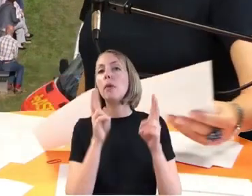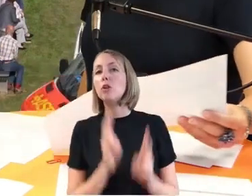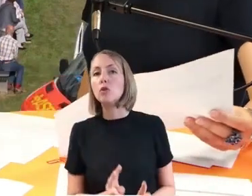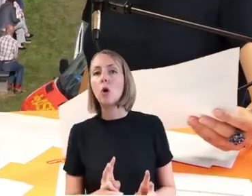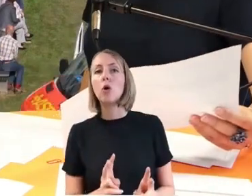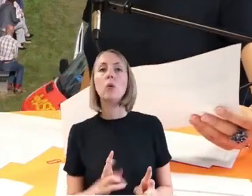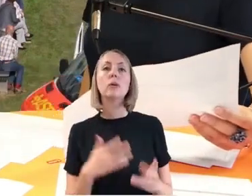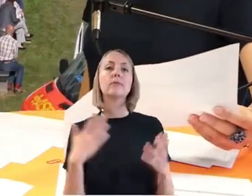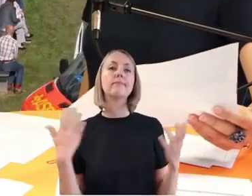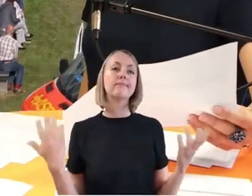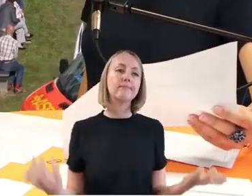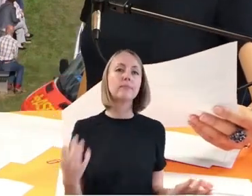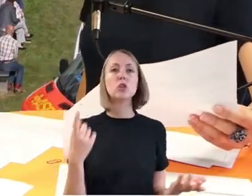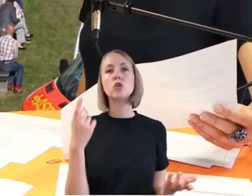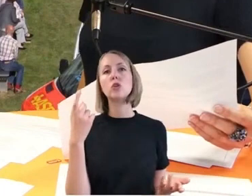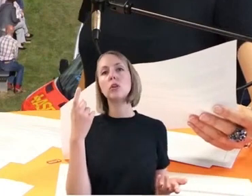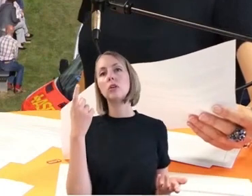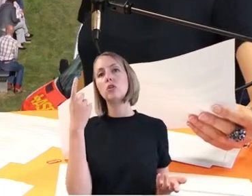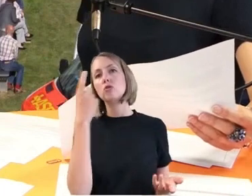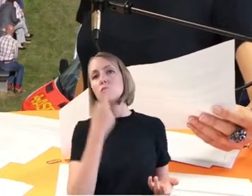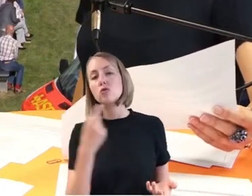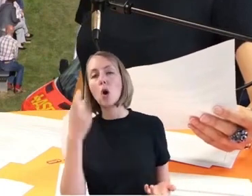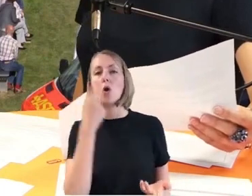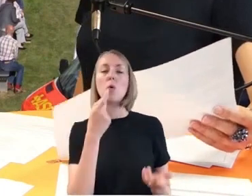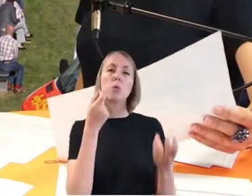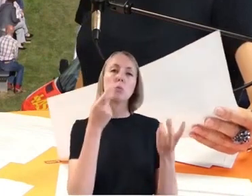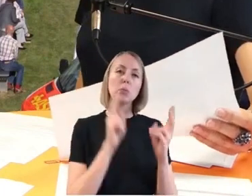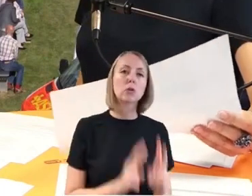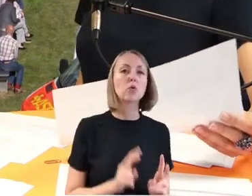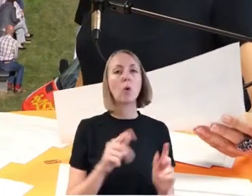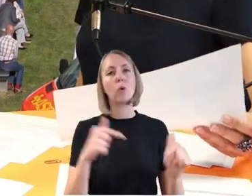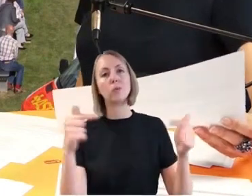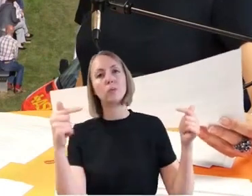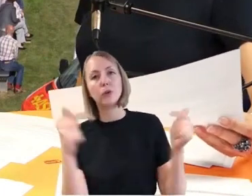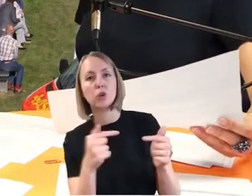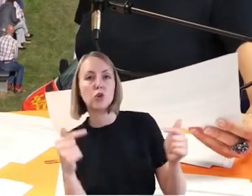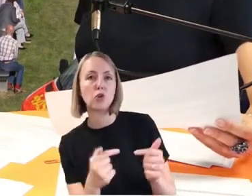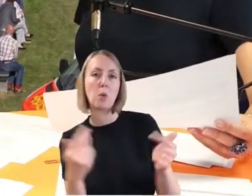eine Sorge, eine Betreuung, ein sich kümmern um